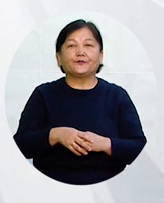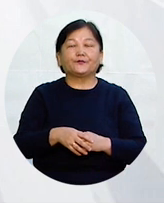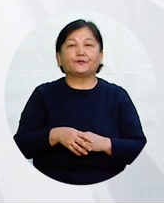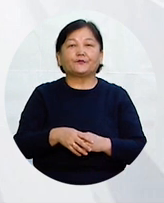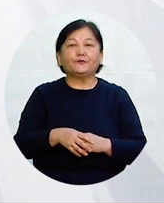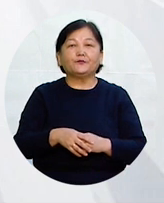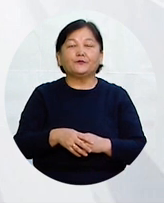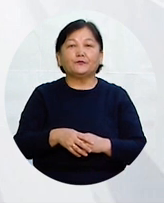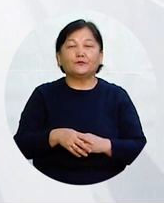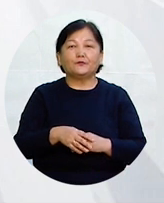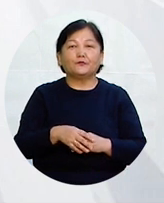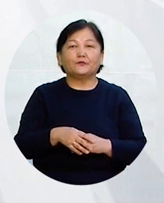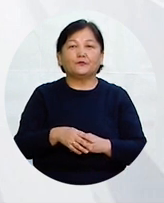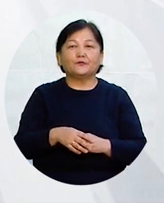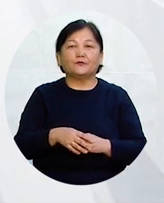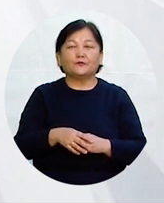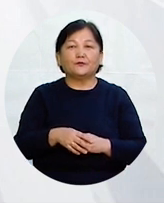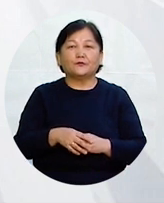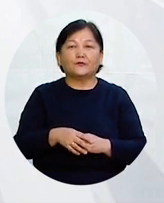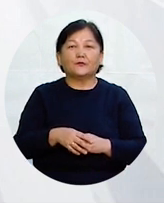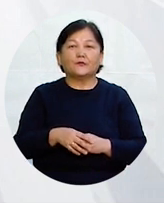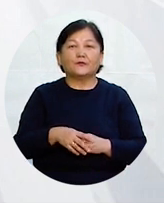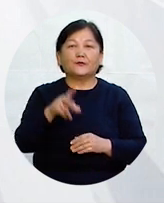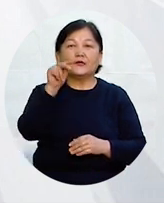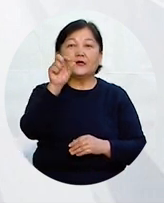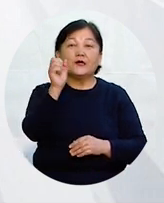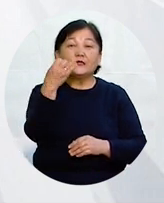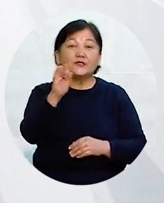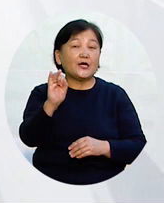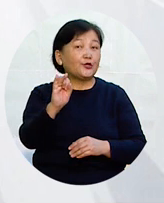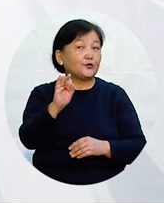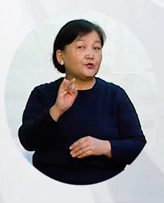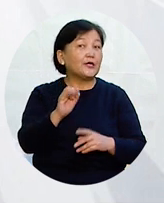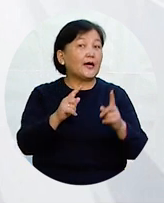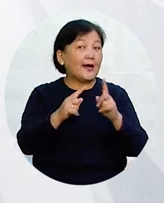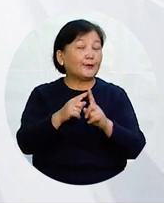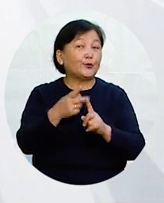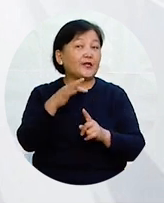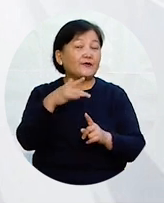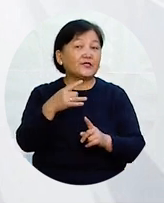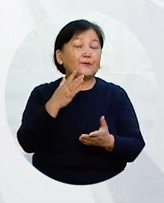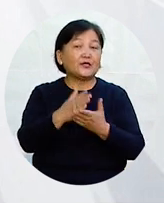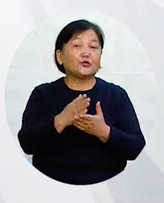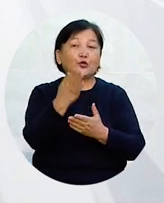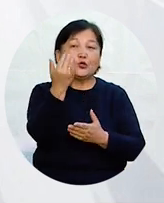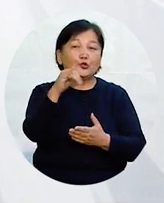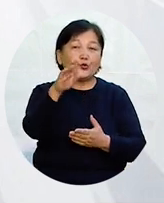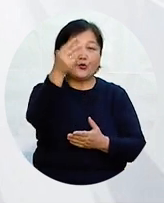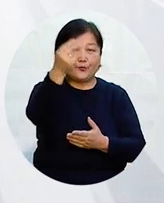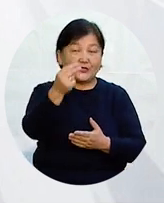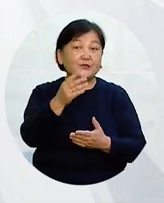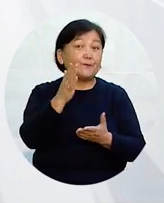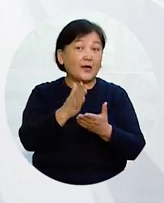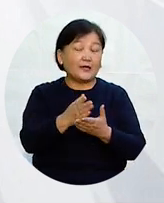байгаа учраас шууд залган бичсэн байна. За чай нөхцөл хатуу дэвсгэр учраас чай залгаад за шууд бичсэн байна гэдгийг